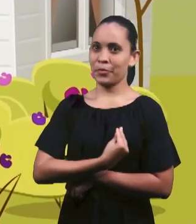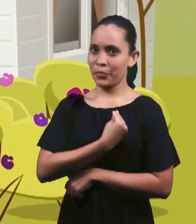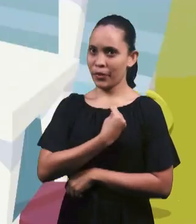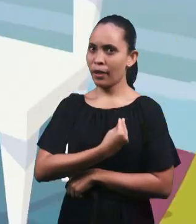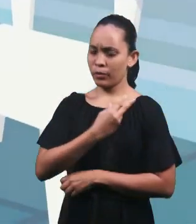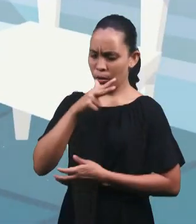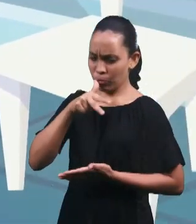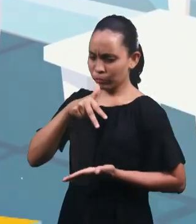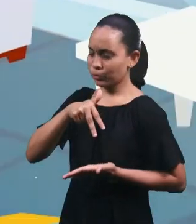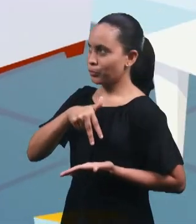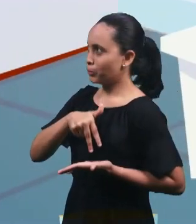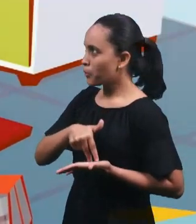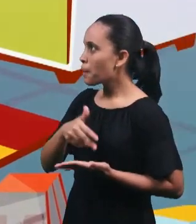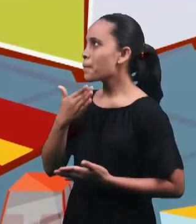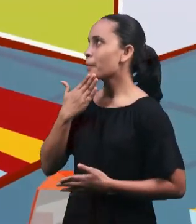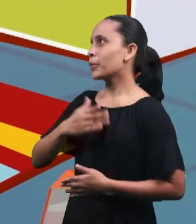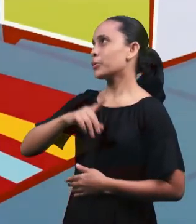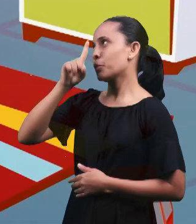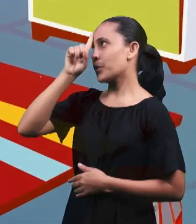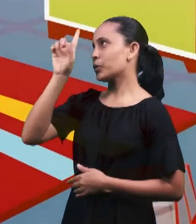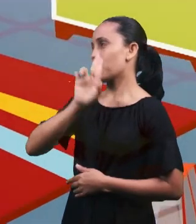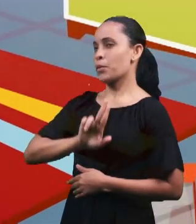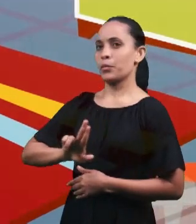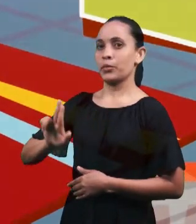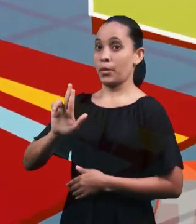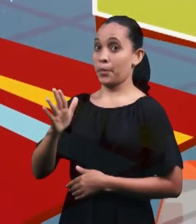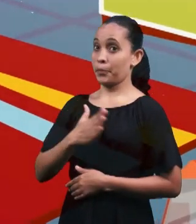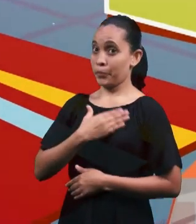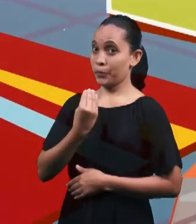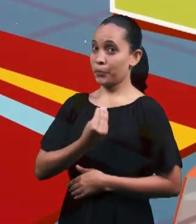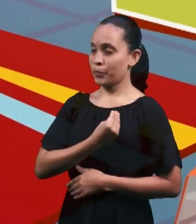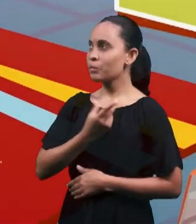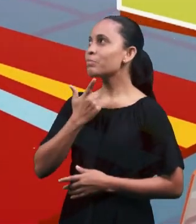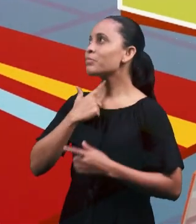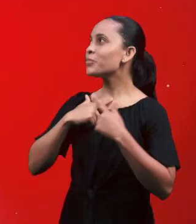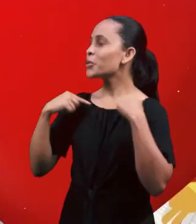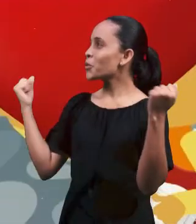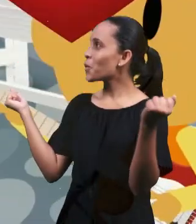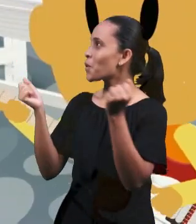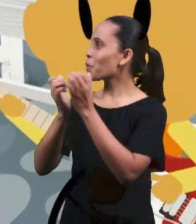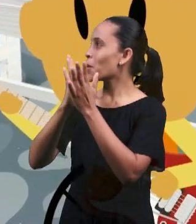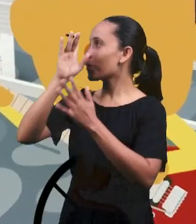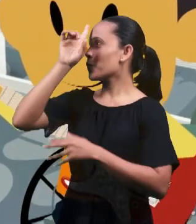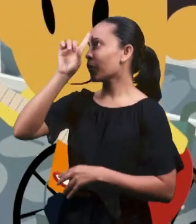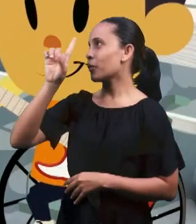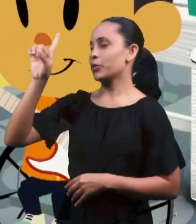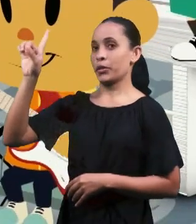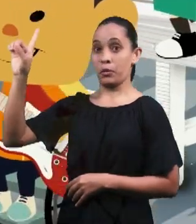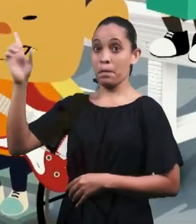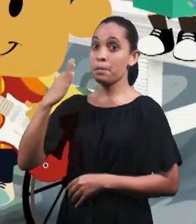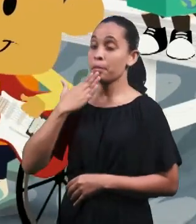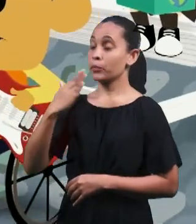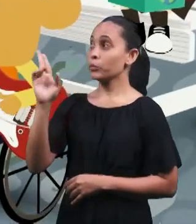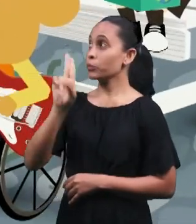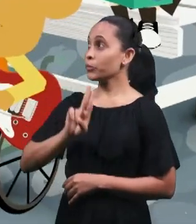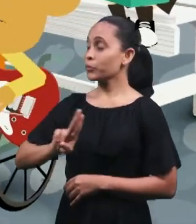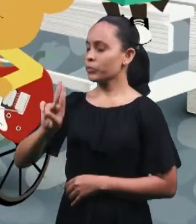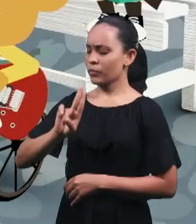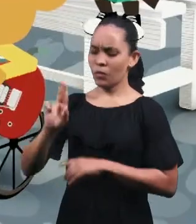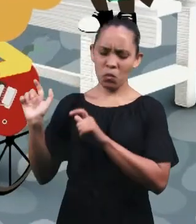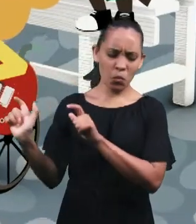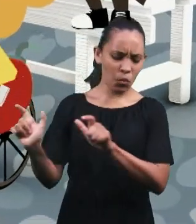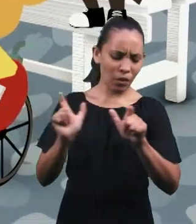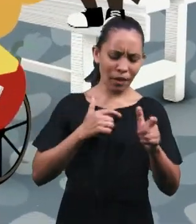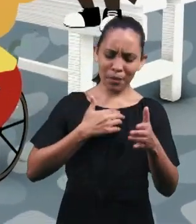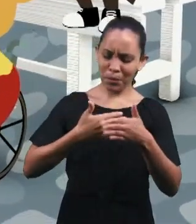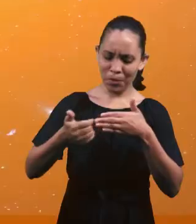edificar. Usa-me, Senhor, quero a te glorificar. Usa-me, Senhor, em todo e